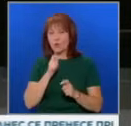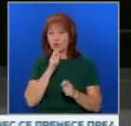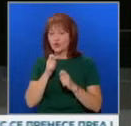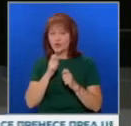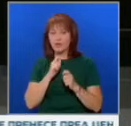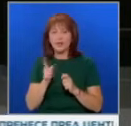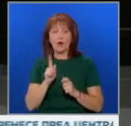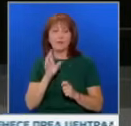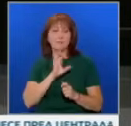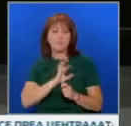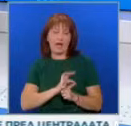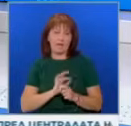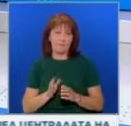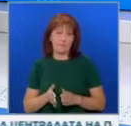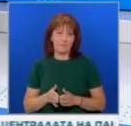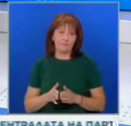вземат акредитациите си.